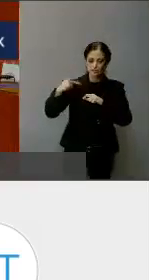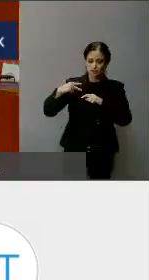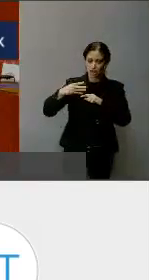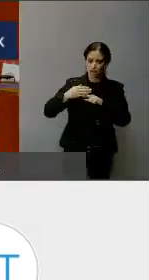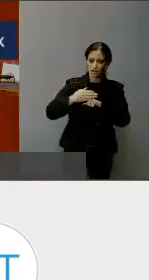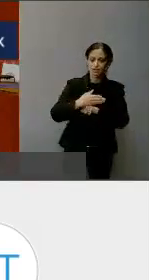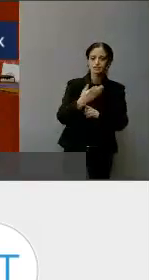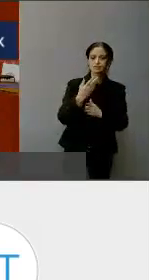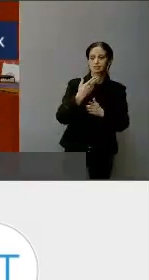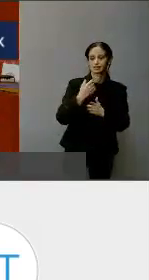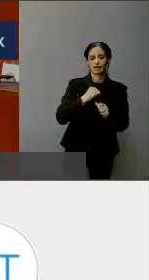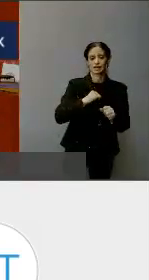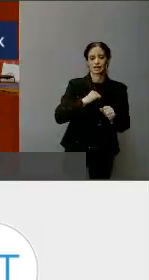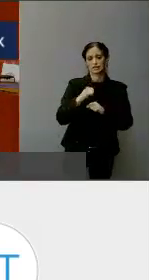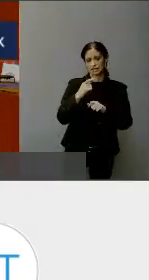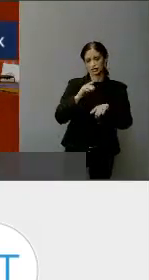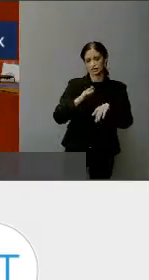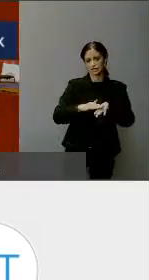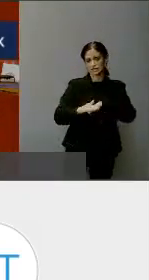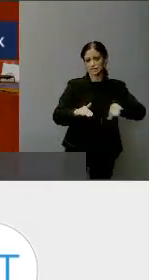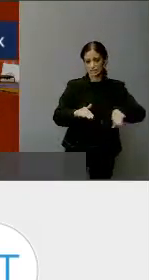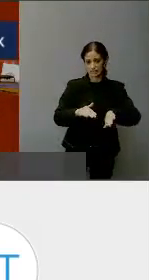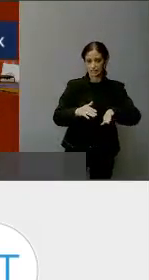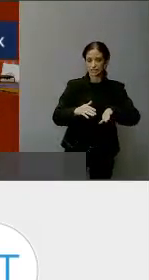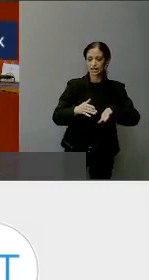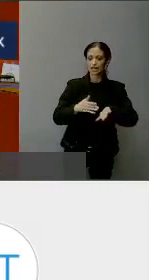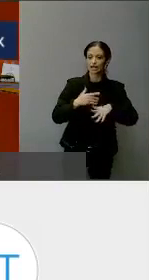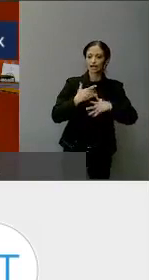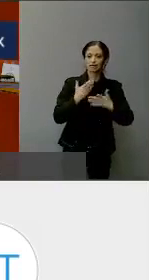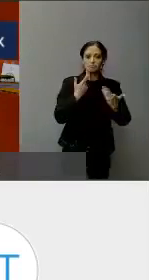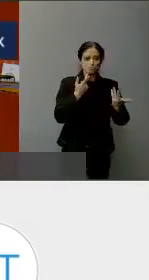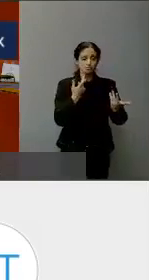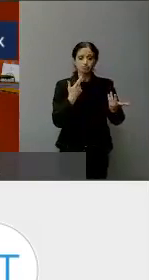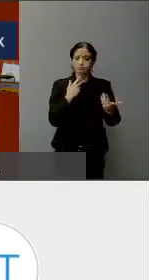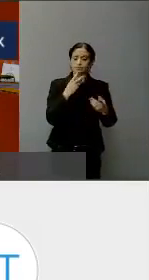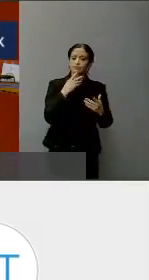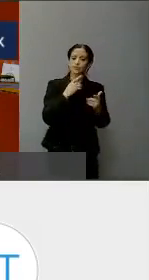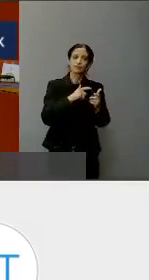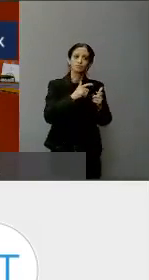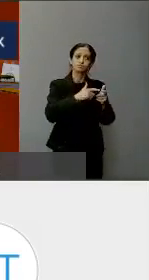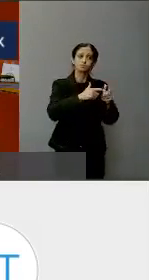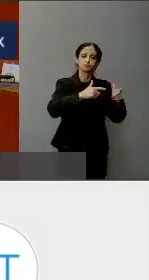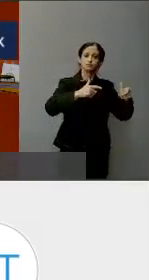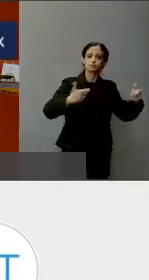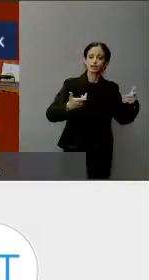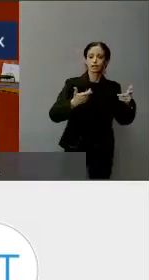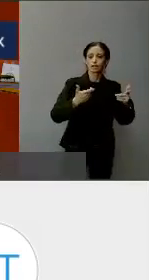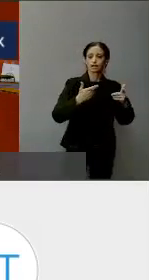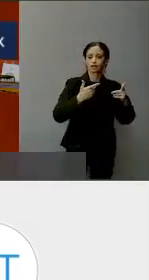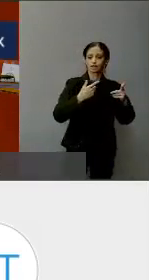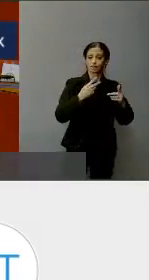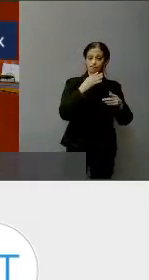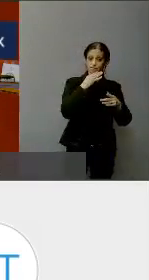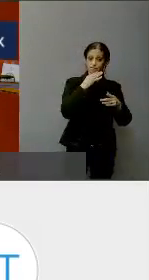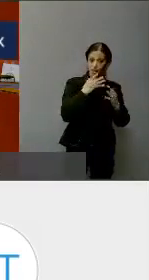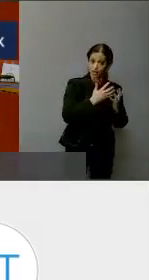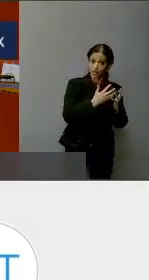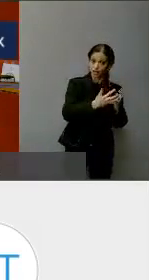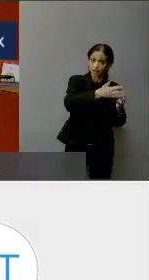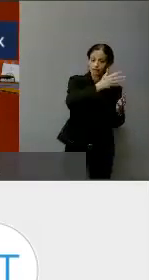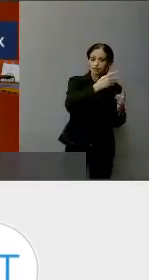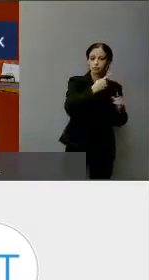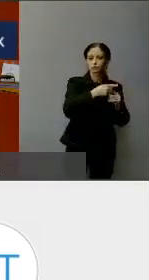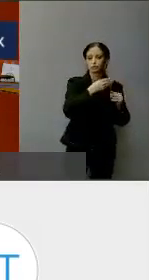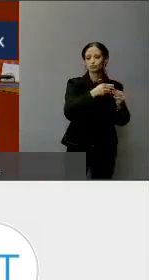è materializzato in tutte le in tutte le costruzioni e le cementificazioni che abbiamo alle spalle di genova